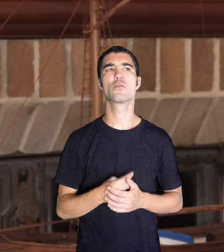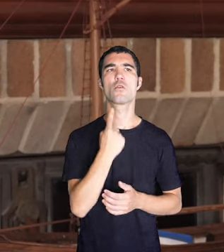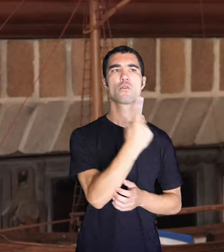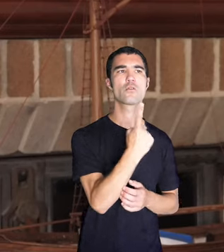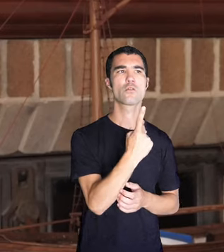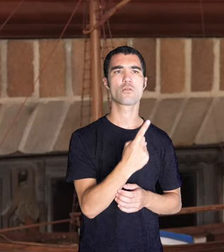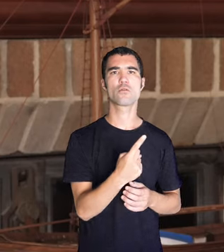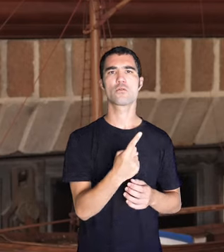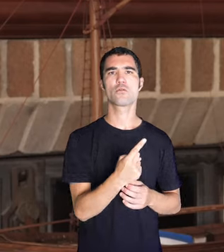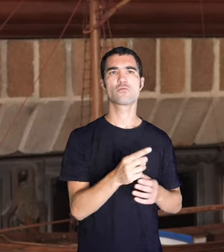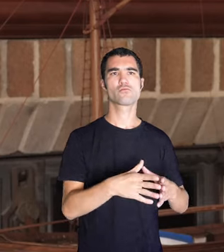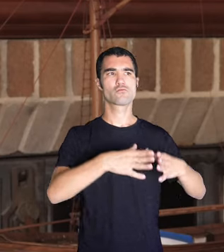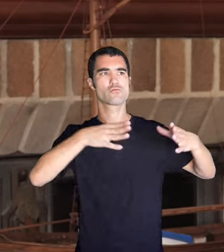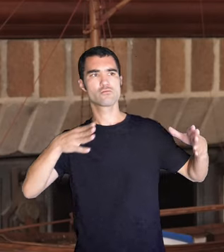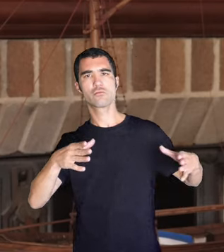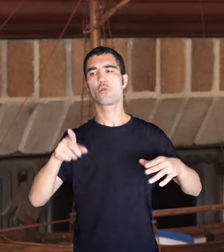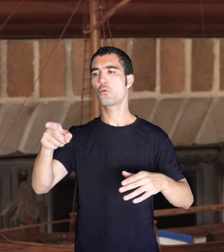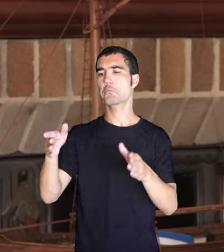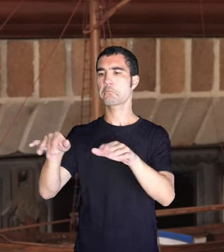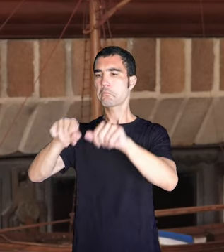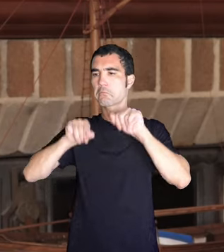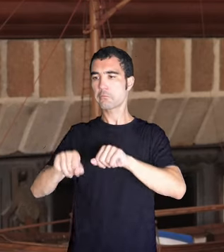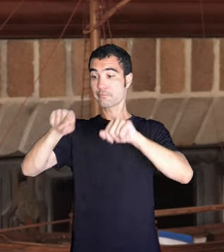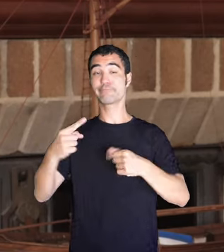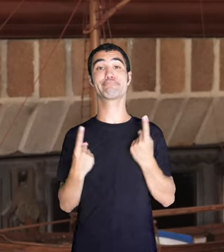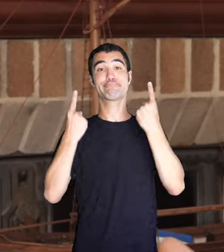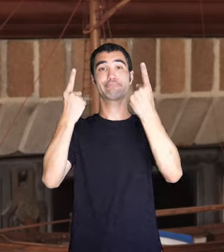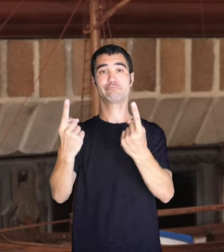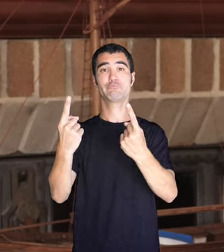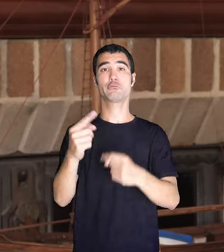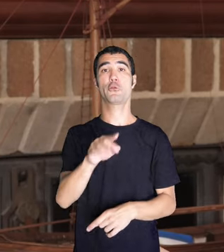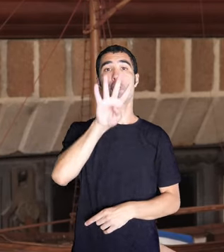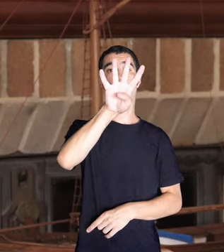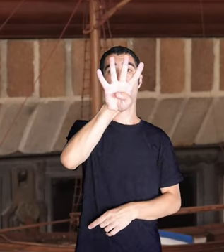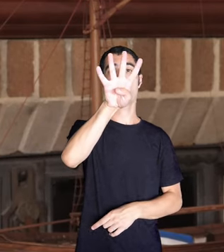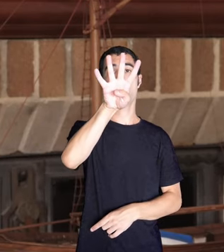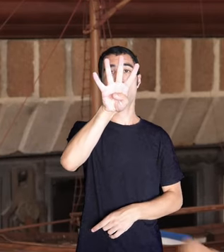un arnaip i un botet, que va ser el primer que vaig fer, un botet de devés